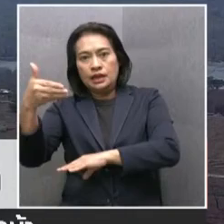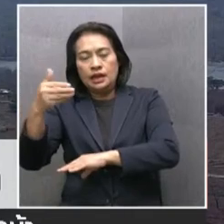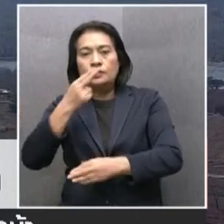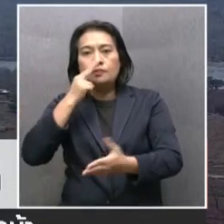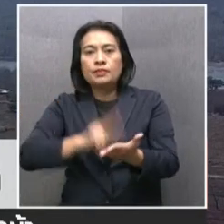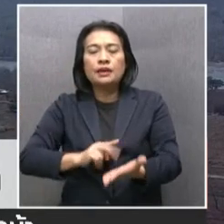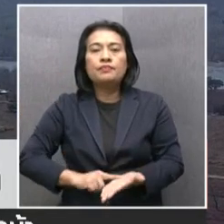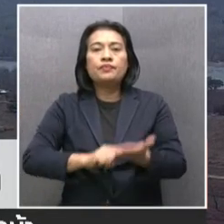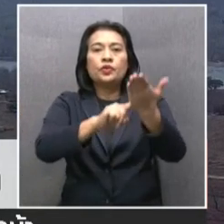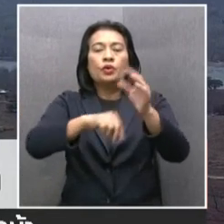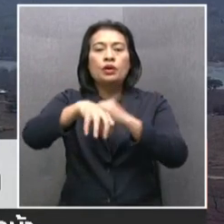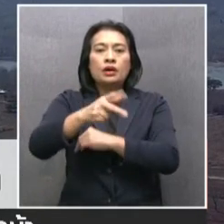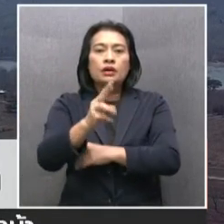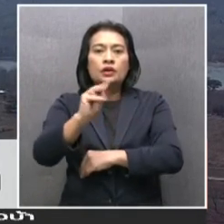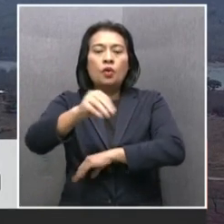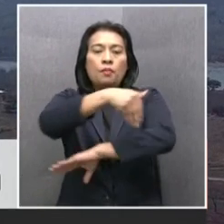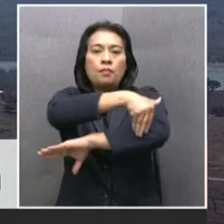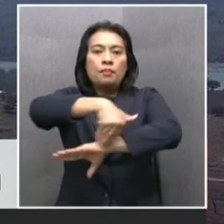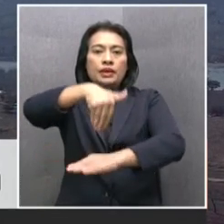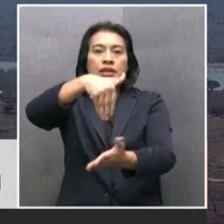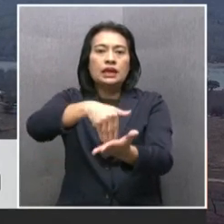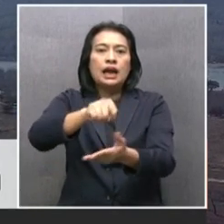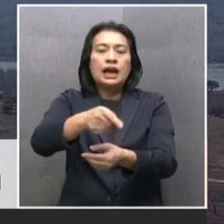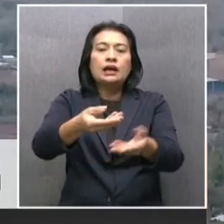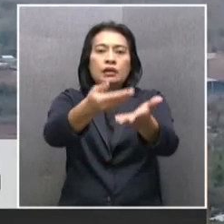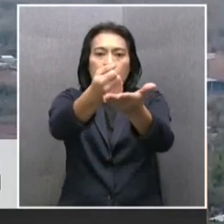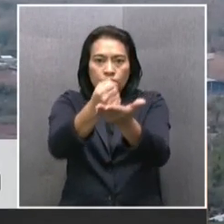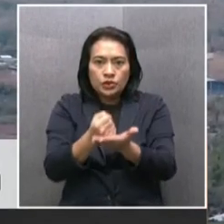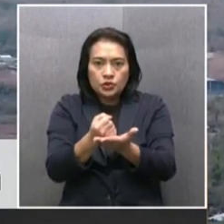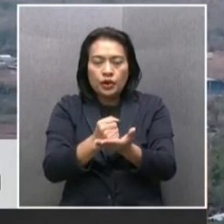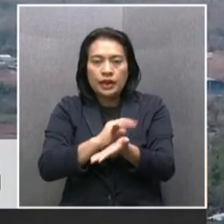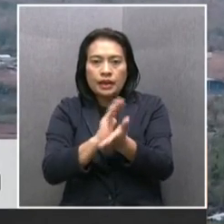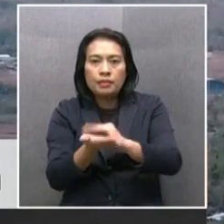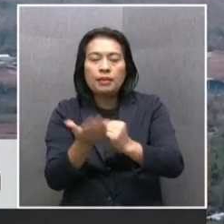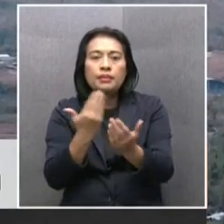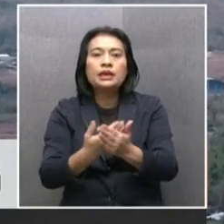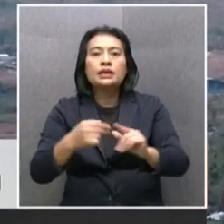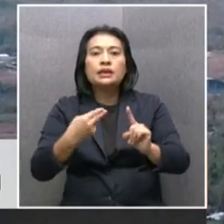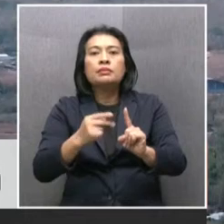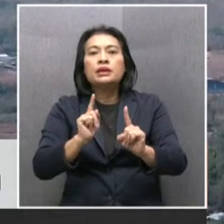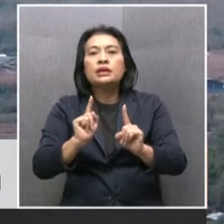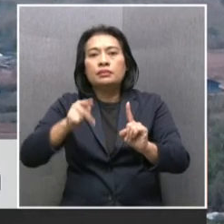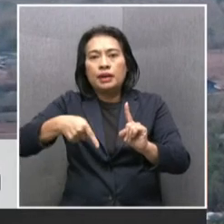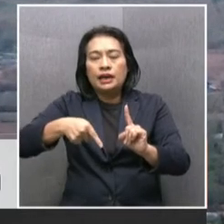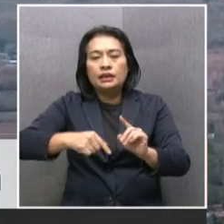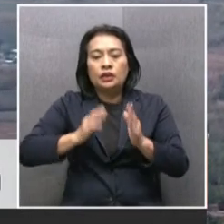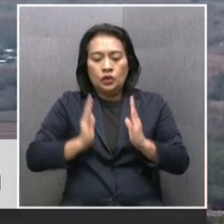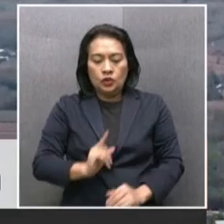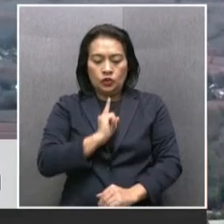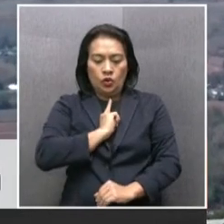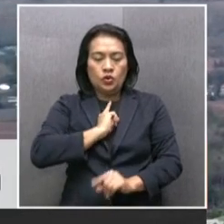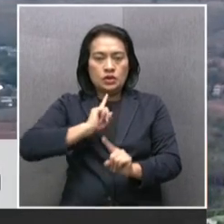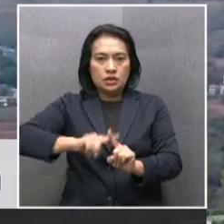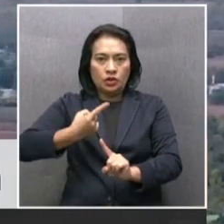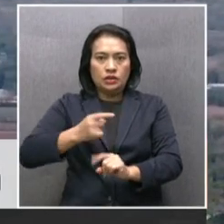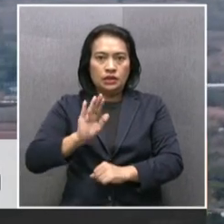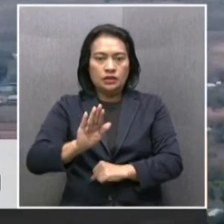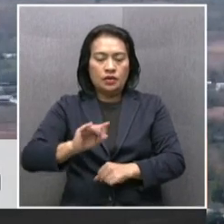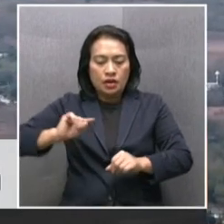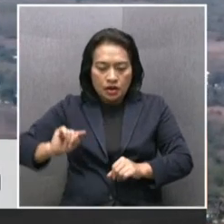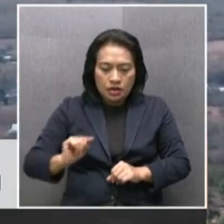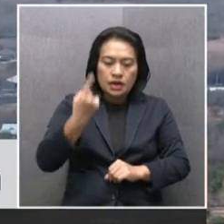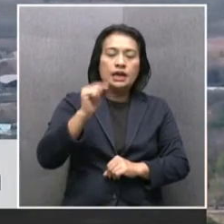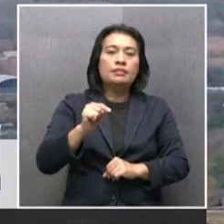บัญชีกลางเพื่อขอปรับค่าตอบแทนให้เป็นไม่เกิน 11,000 บาทต่อคนต่อเดือนและขอให้มีผลตั้งแต่วัน